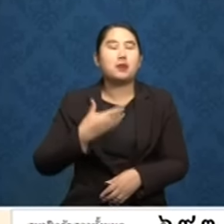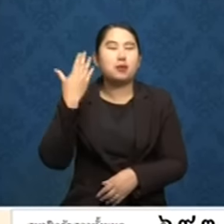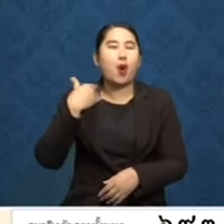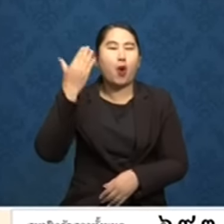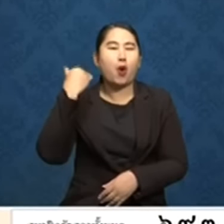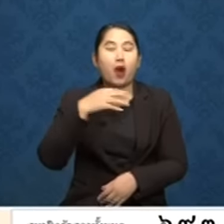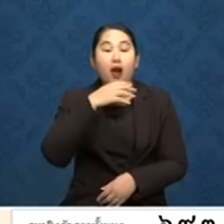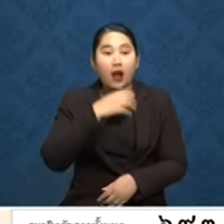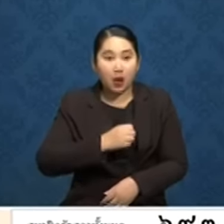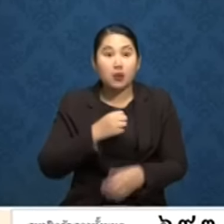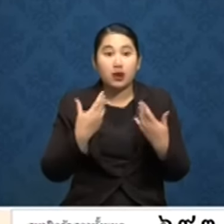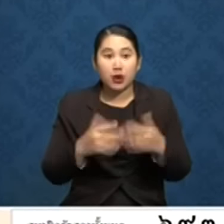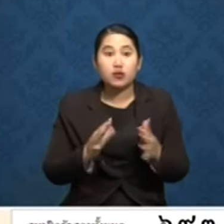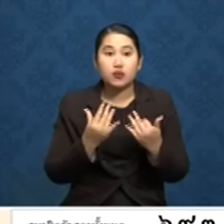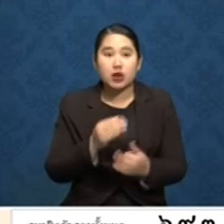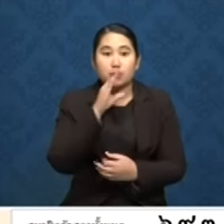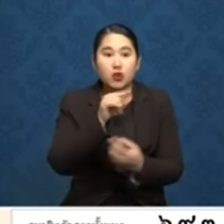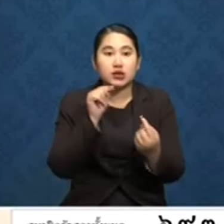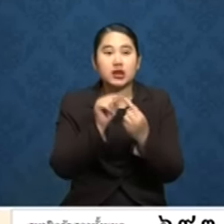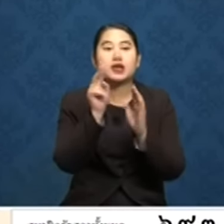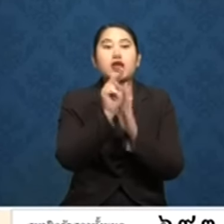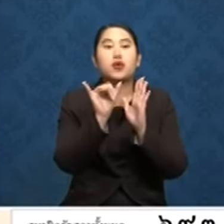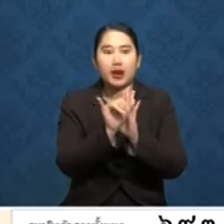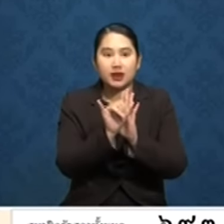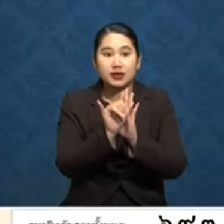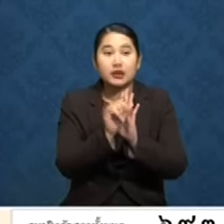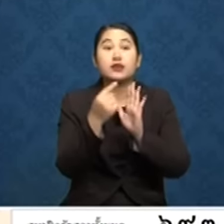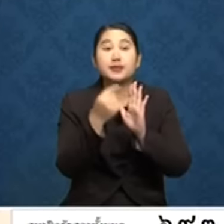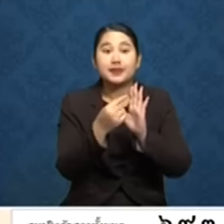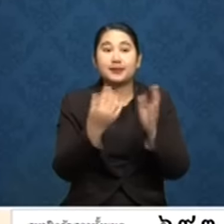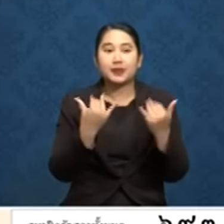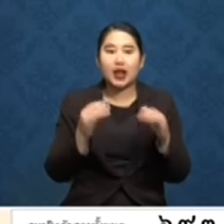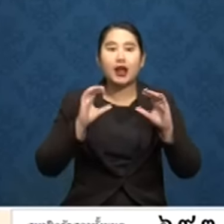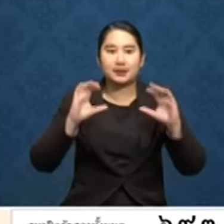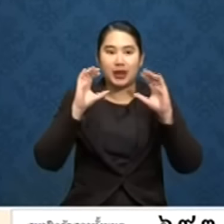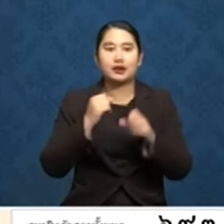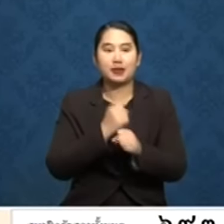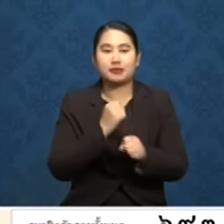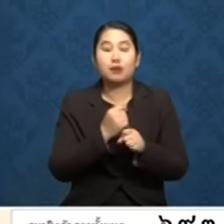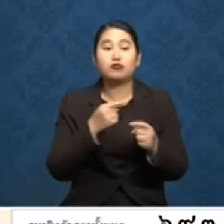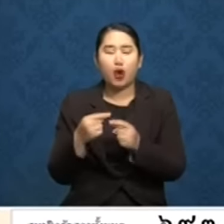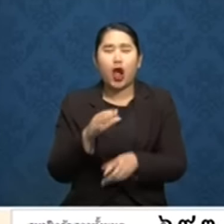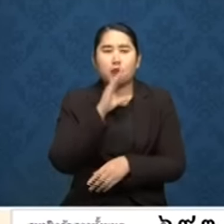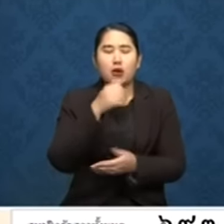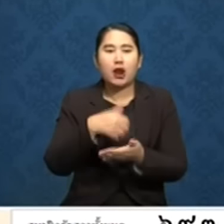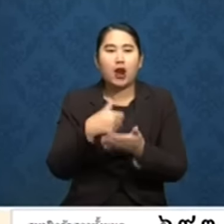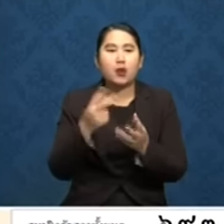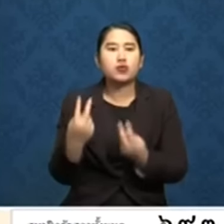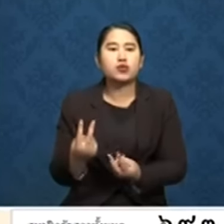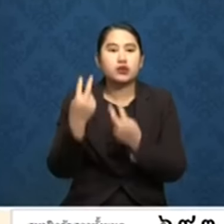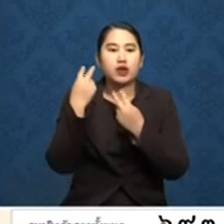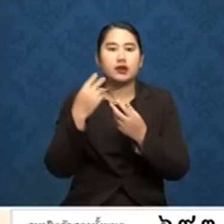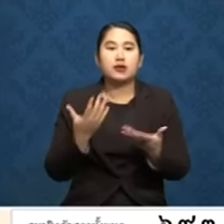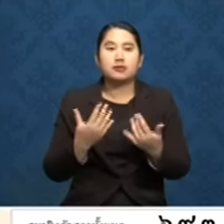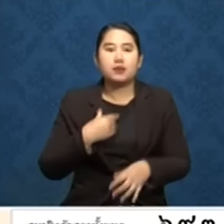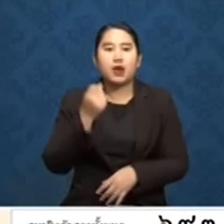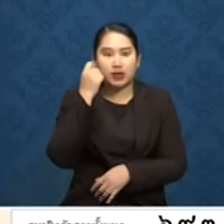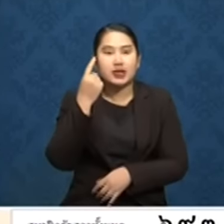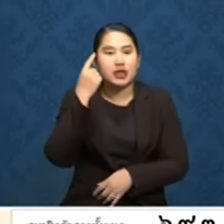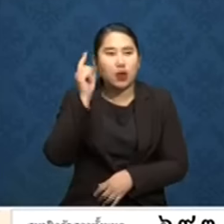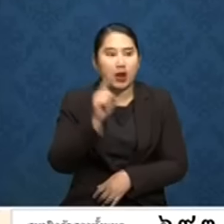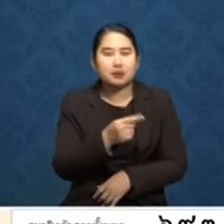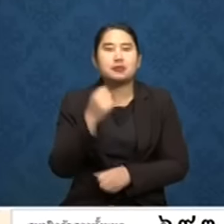ครับแล้ววันนี้เราพูดถึงนโยบายที่รัฐบาลนี้จะปฏิบัติต่อไปถ้าเราย้อนหลังแบบน ี้ท่านประธานครับขออนุญาตคร ับ เข้าใจว่าจะประท้ว